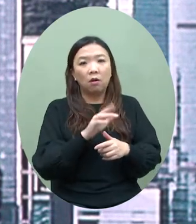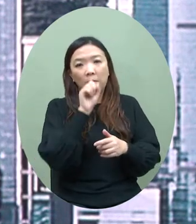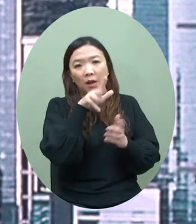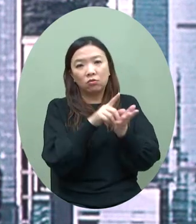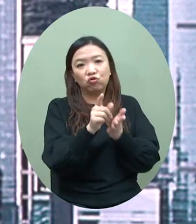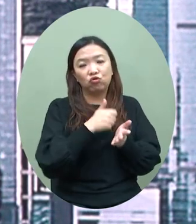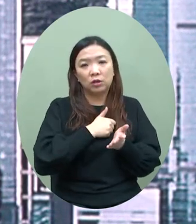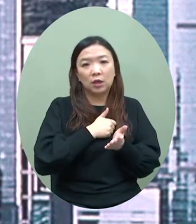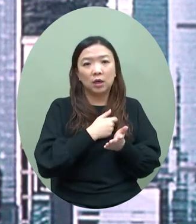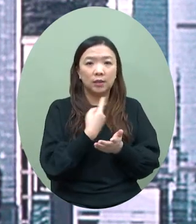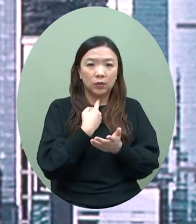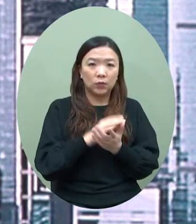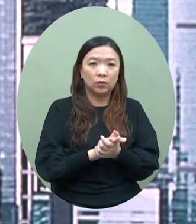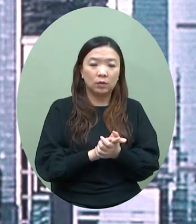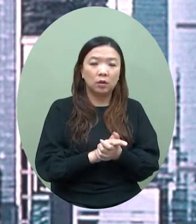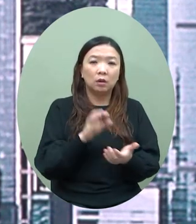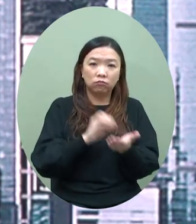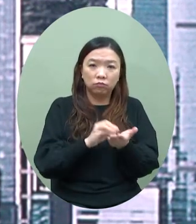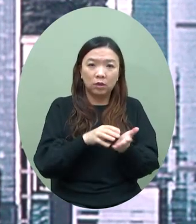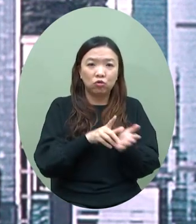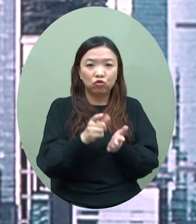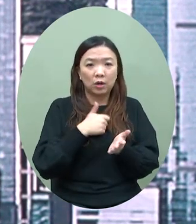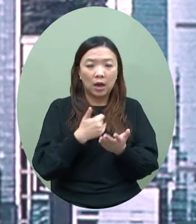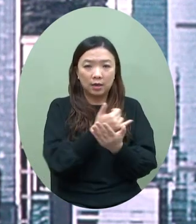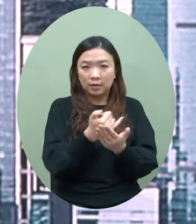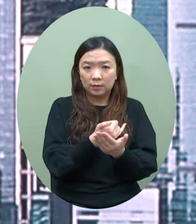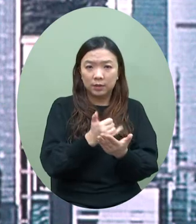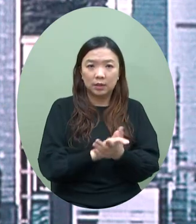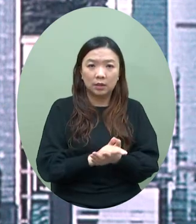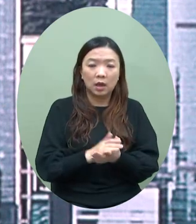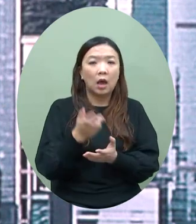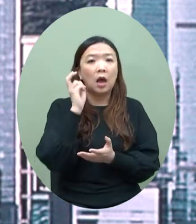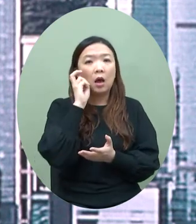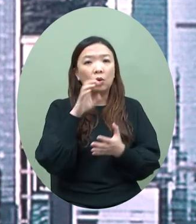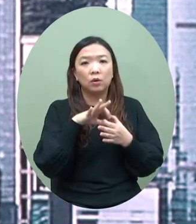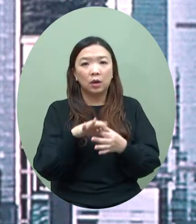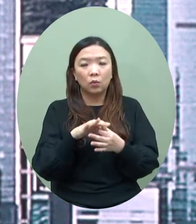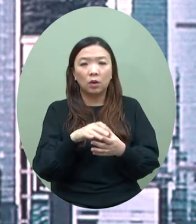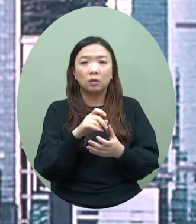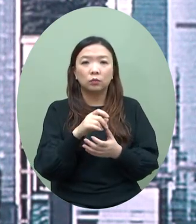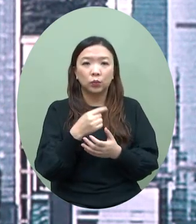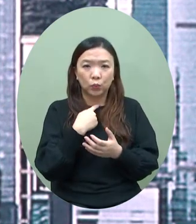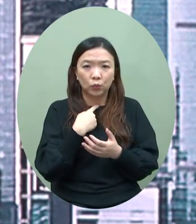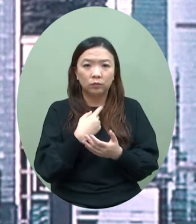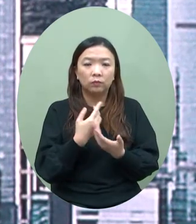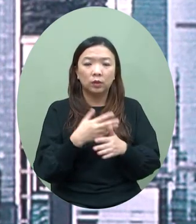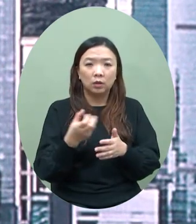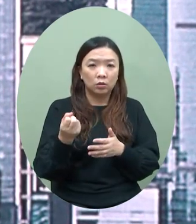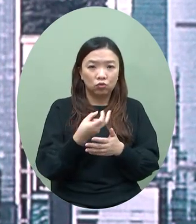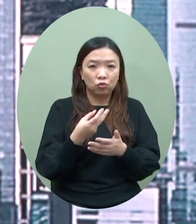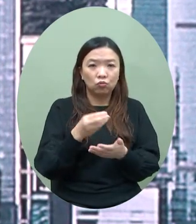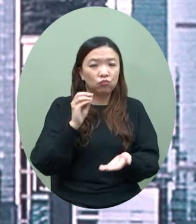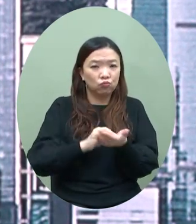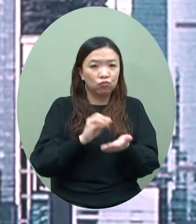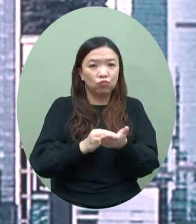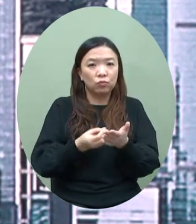都肯定咧專家咧去審視嘅時候咧係會考慮有關呢方面嘅，而係作出一啲嘅建議。